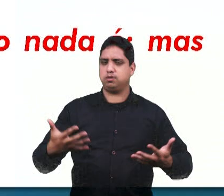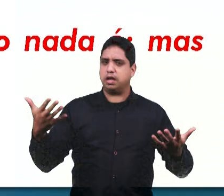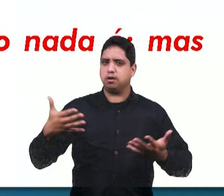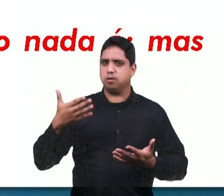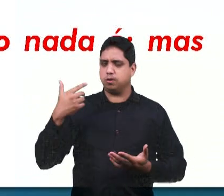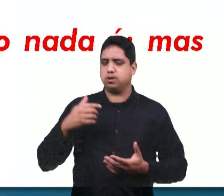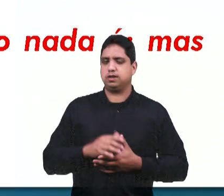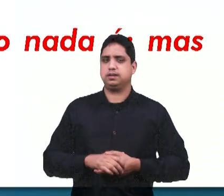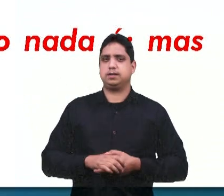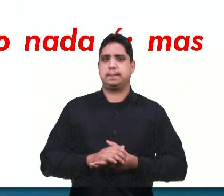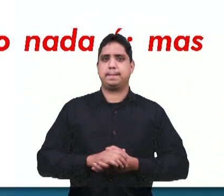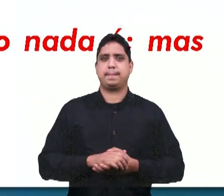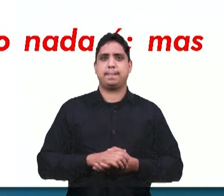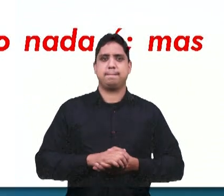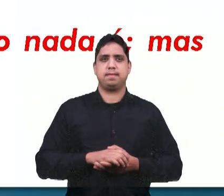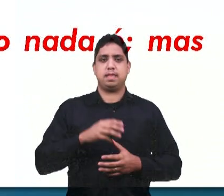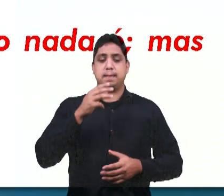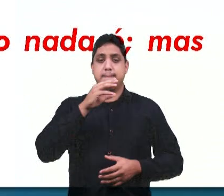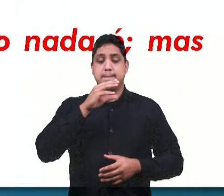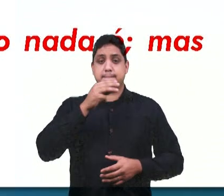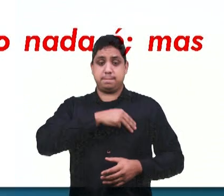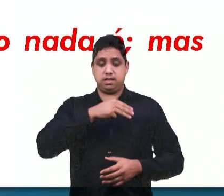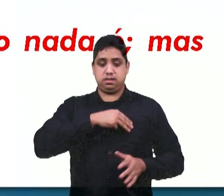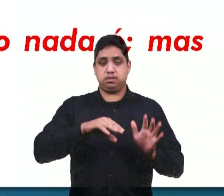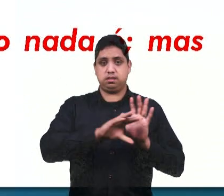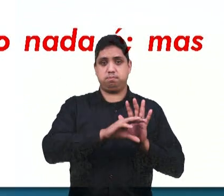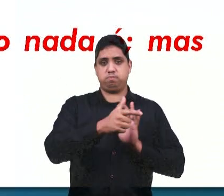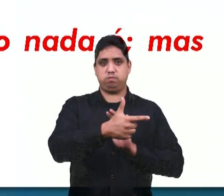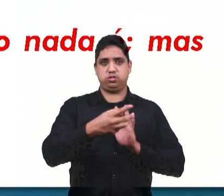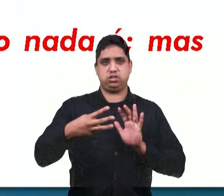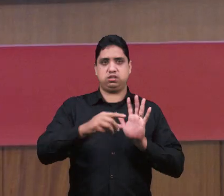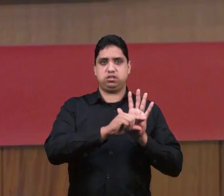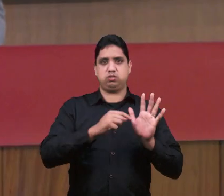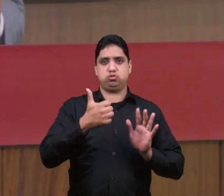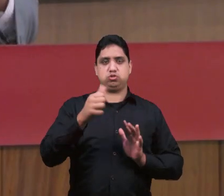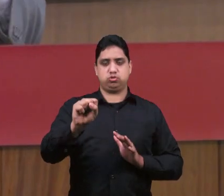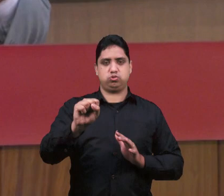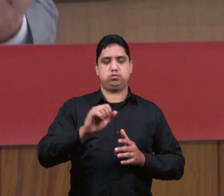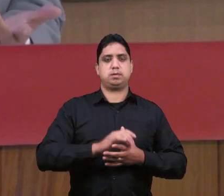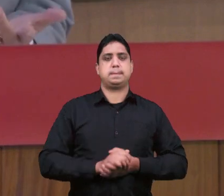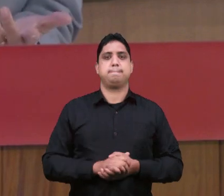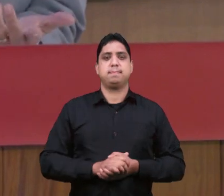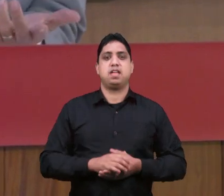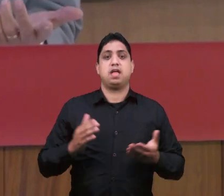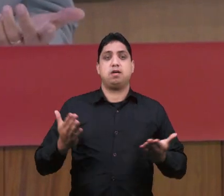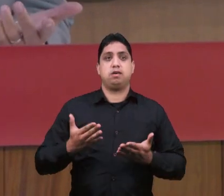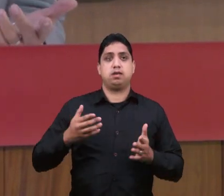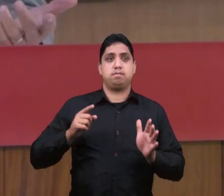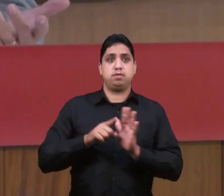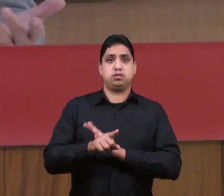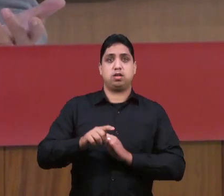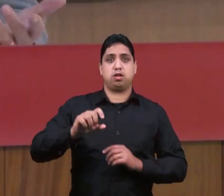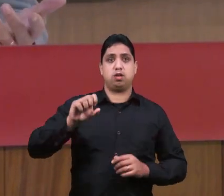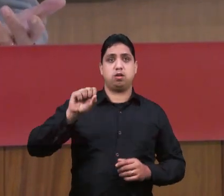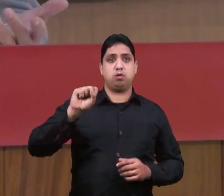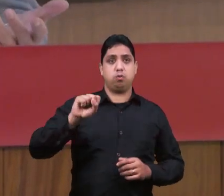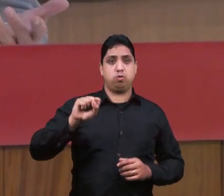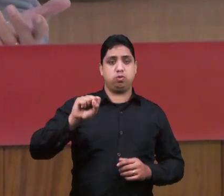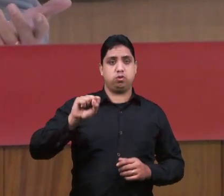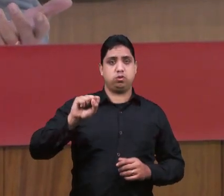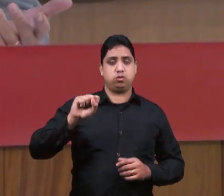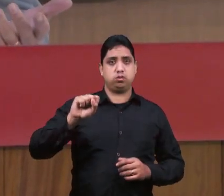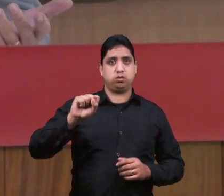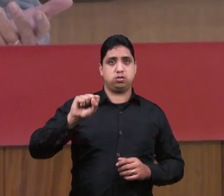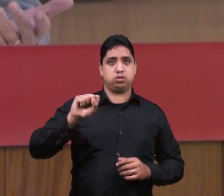bien expliqué par le passager d'Étienne avant. Matthieu 23, verset 18. Notre question 7 maintenant. La question